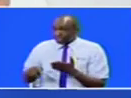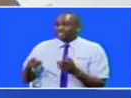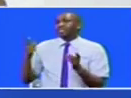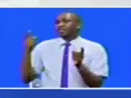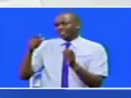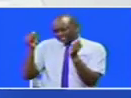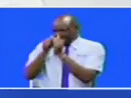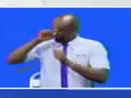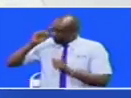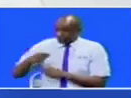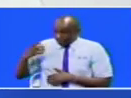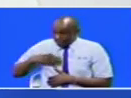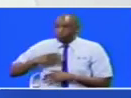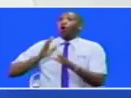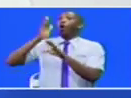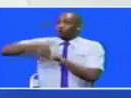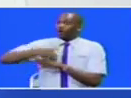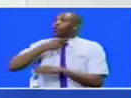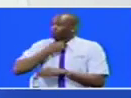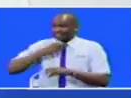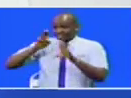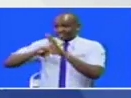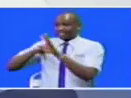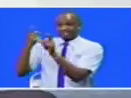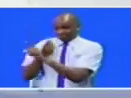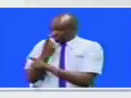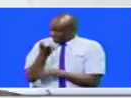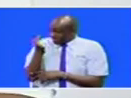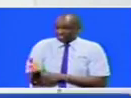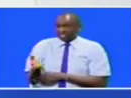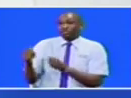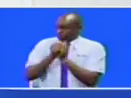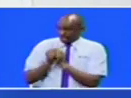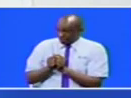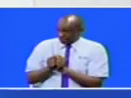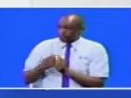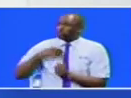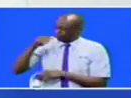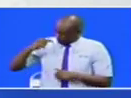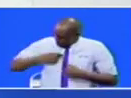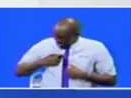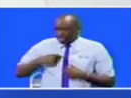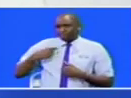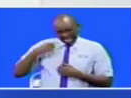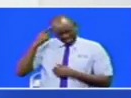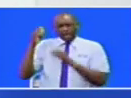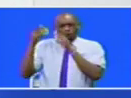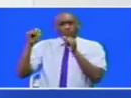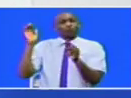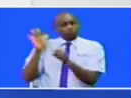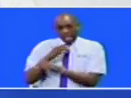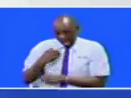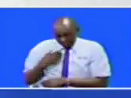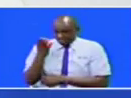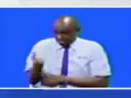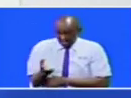takriban 10,000 na ambao wanataka viti katika mrengo huu ambao tunakuja pamoja. So kwangu mimi ni mafanikio makubwa kwamba